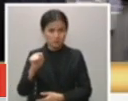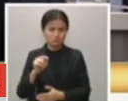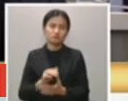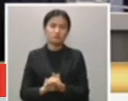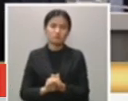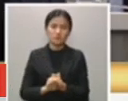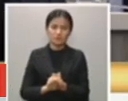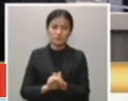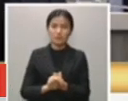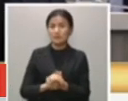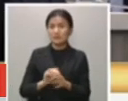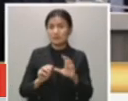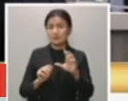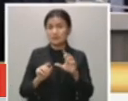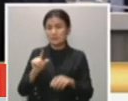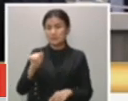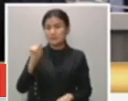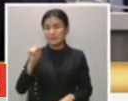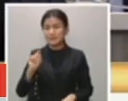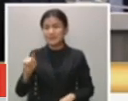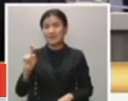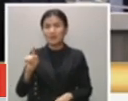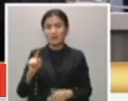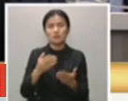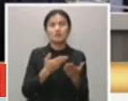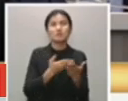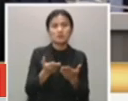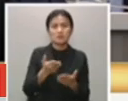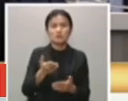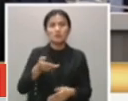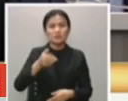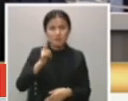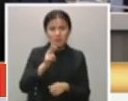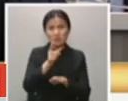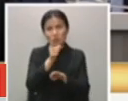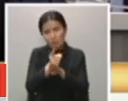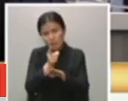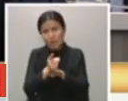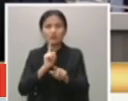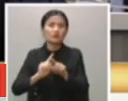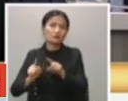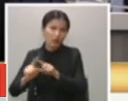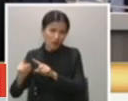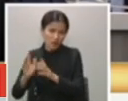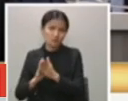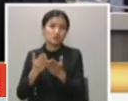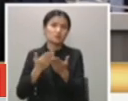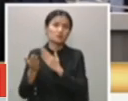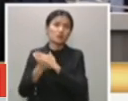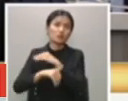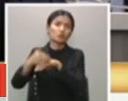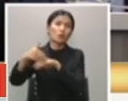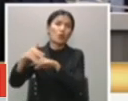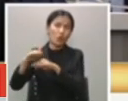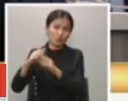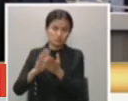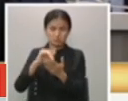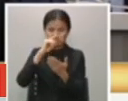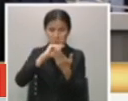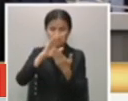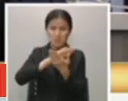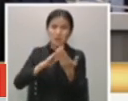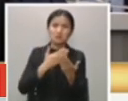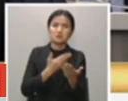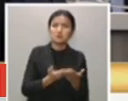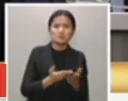20.5% นอกจากนั้น 20% เนี่ยไปซื้ออาวุธจำนวนมากก็ซื้อจากเมืองนอกอีกการหมุนเวียนเศรษฐกิจในประเทศไม่มี